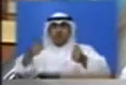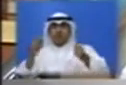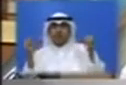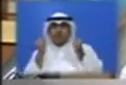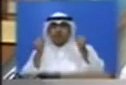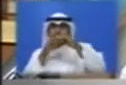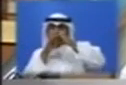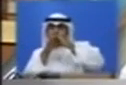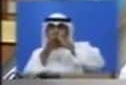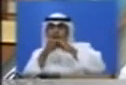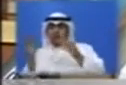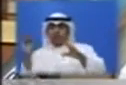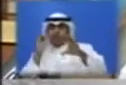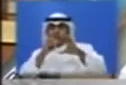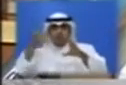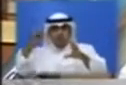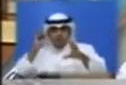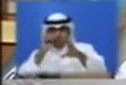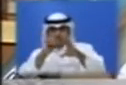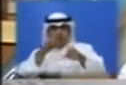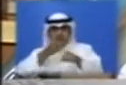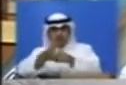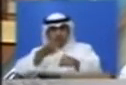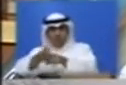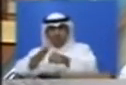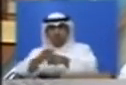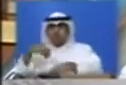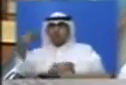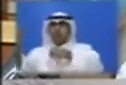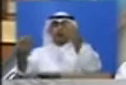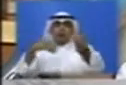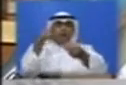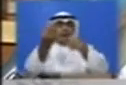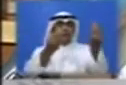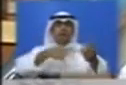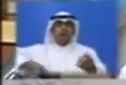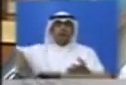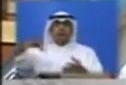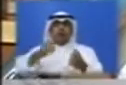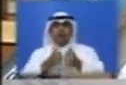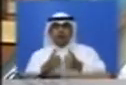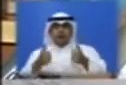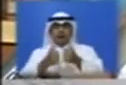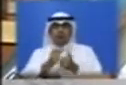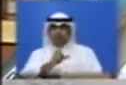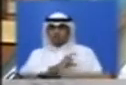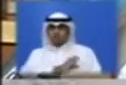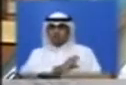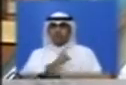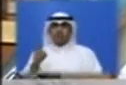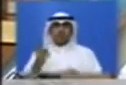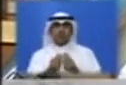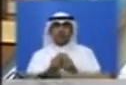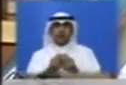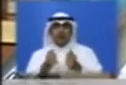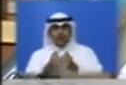من الأهالي وفي أول وثاني أيام العيد في الفترة الصباحية والمسائية، وتم توزيعها مباشرة للأسر المسجلة